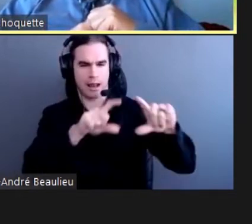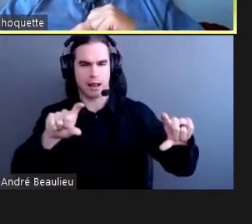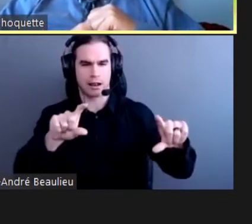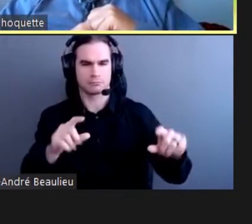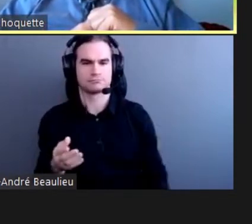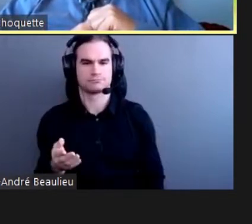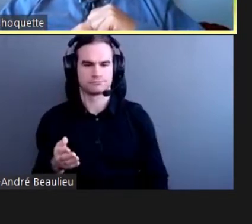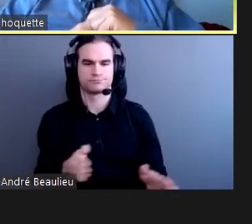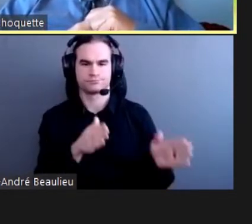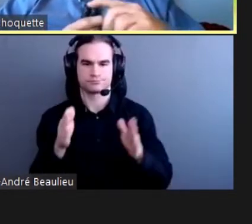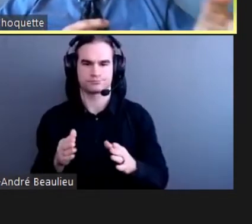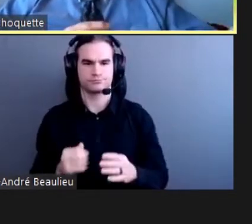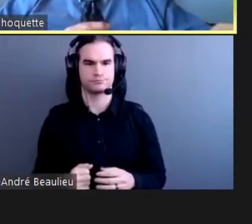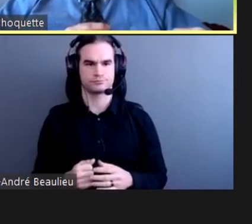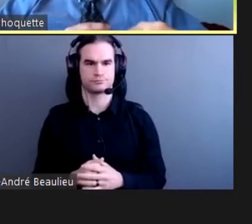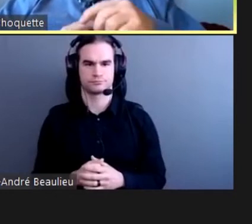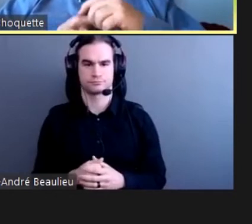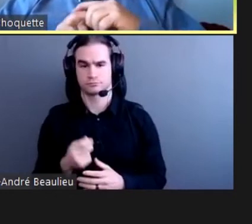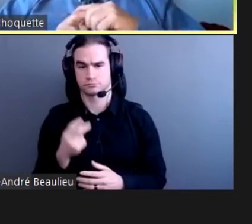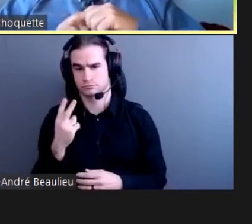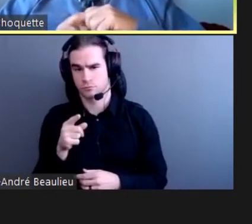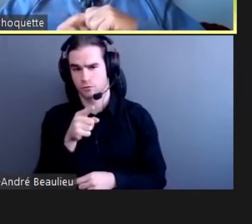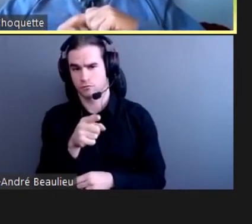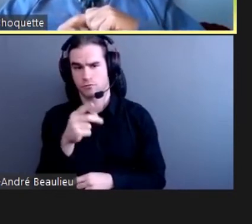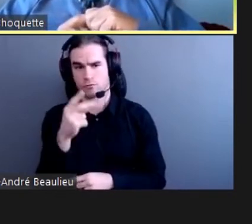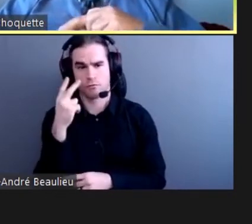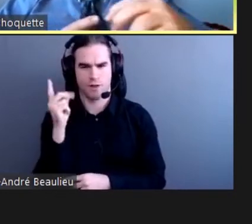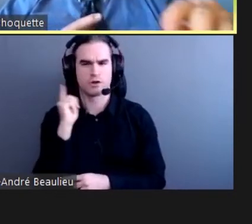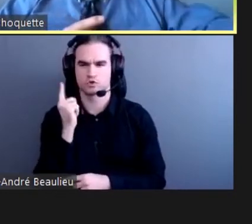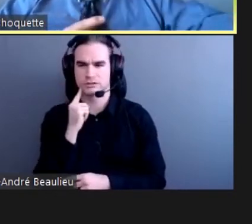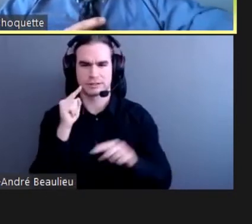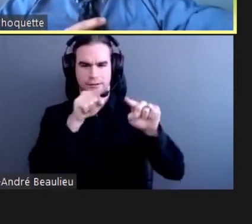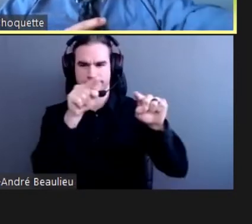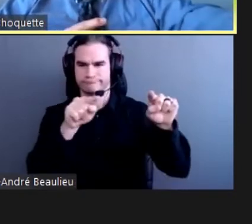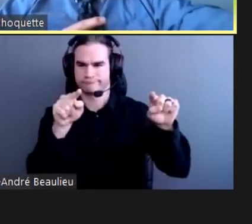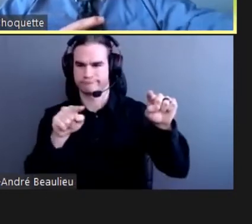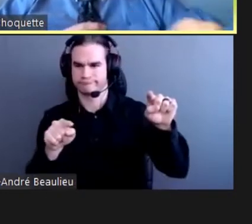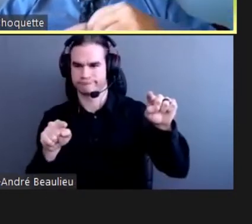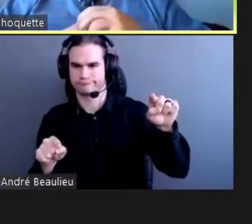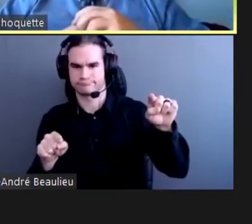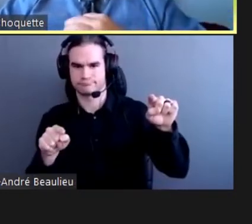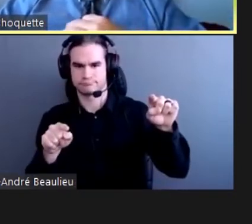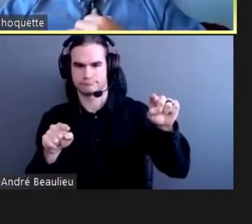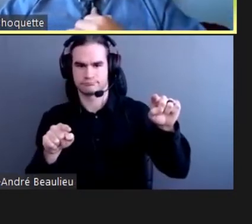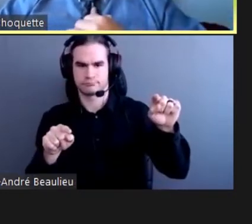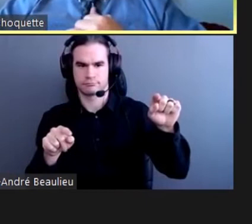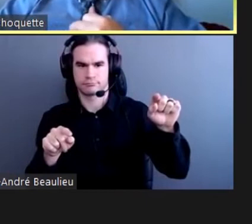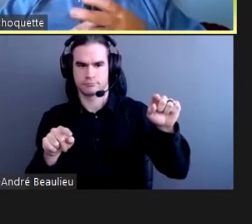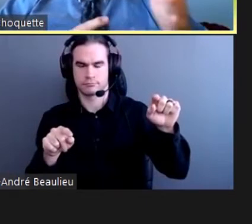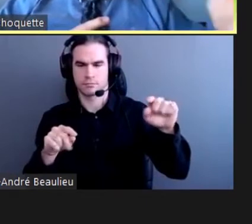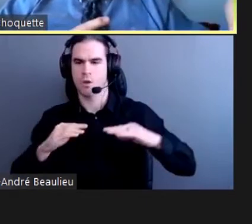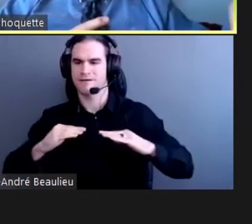Prochaine. Puis ici, j'ai mis une surdité. OK. Ça, voyez-vous, dans les